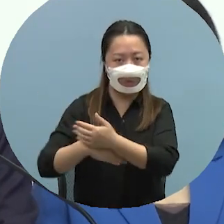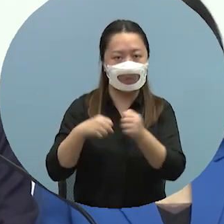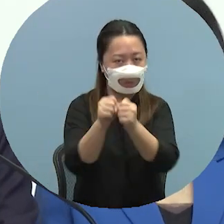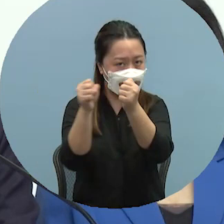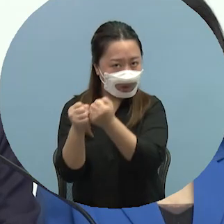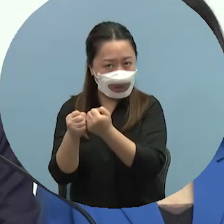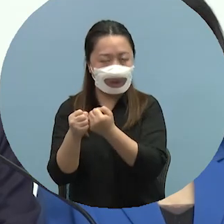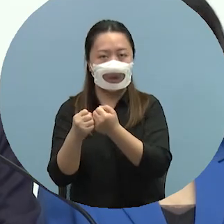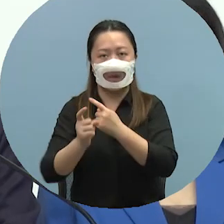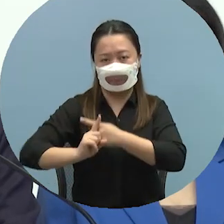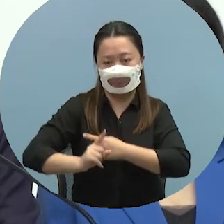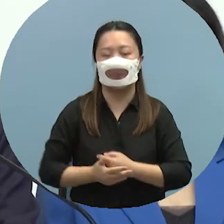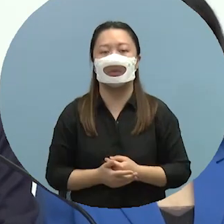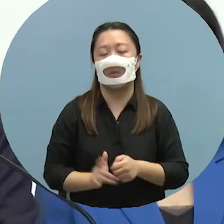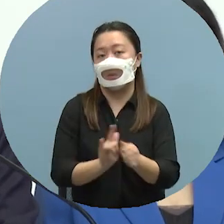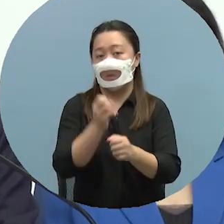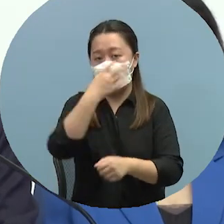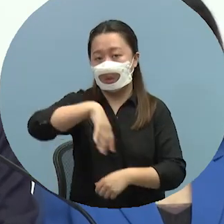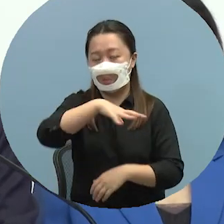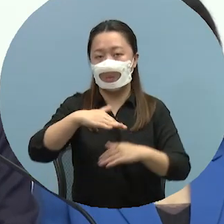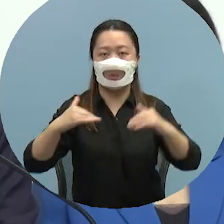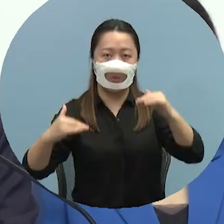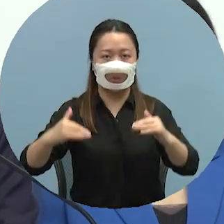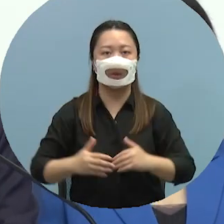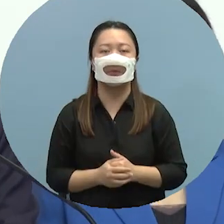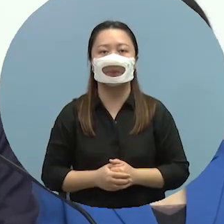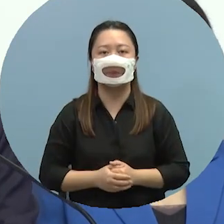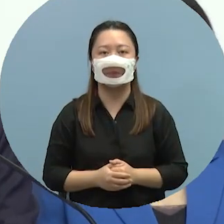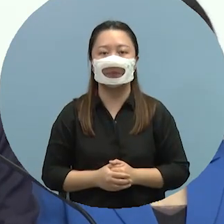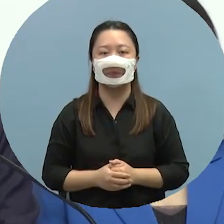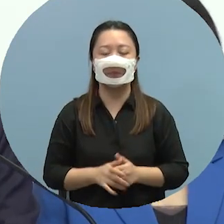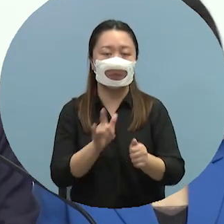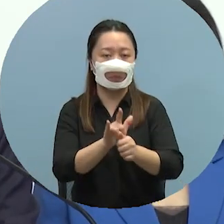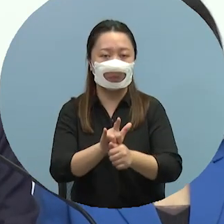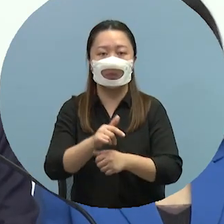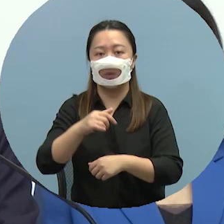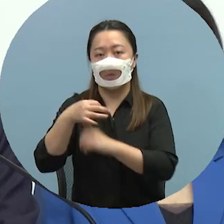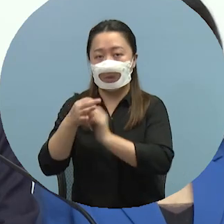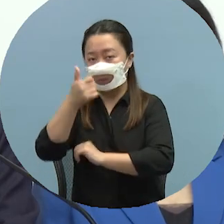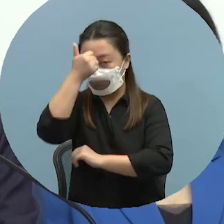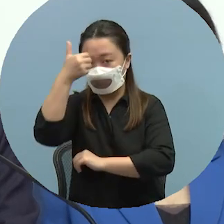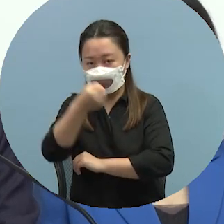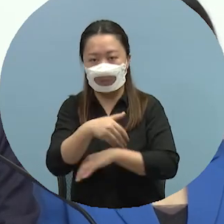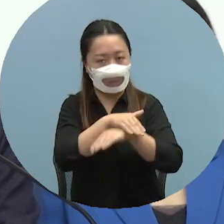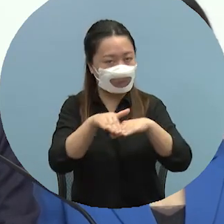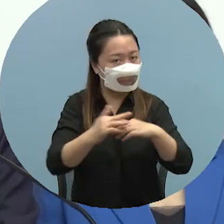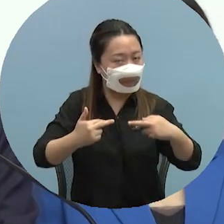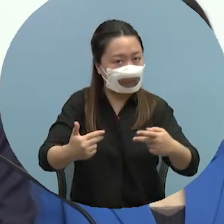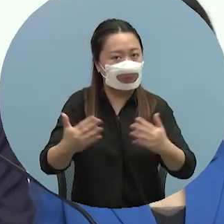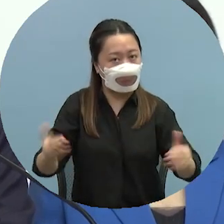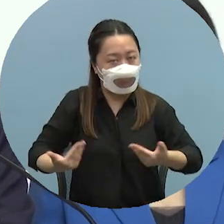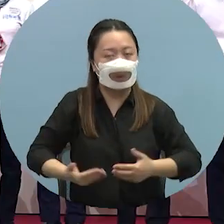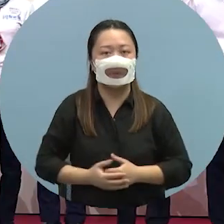壞，保障香港社會大局穩定，維護國家主權、安全和發展